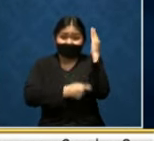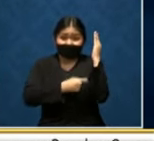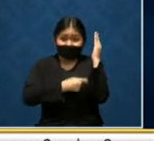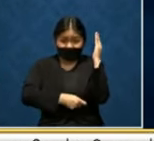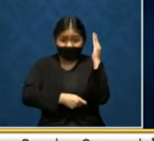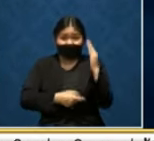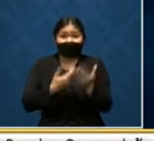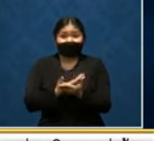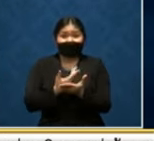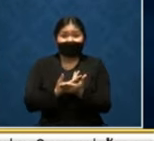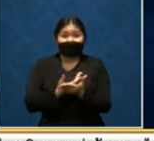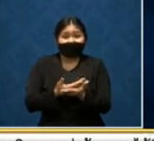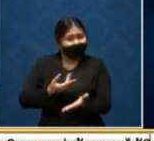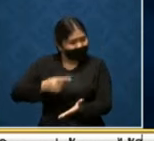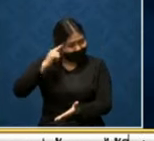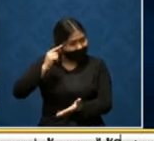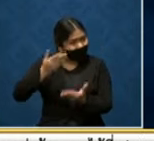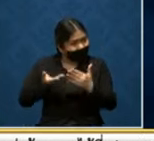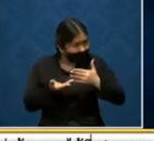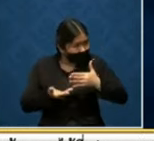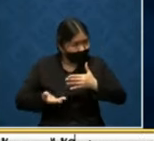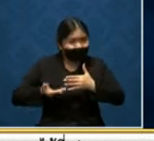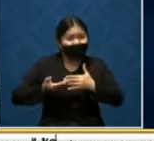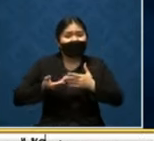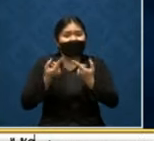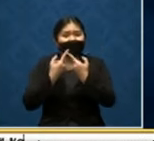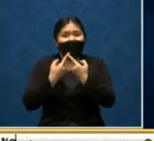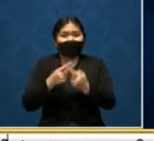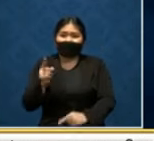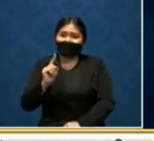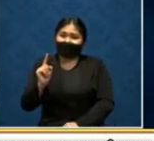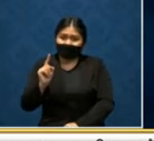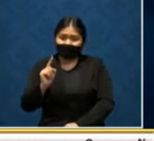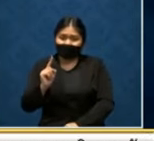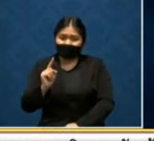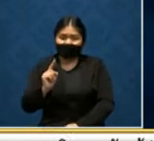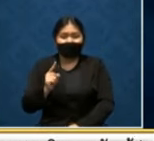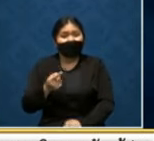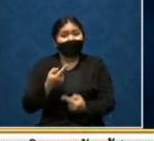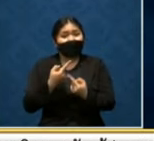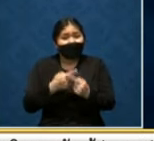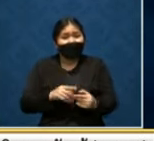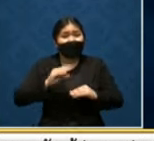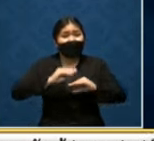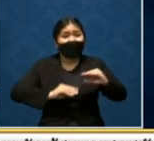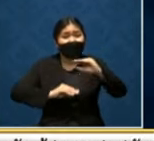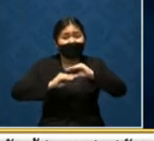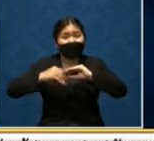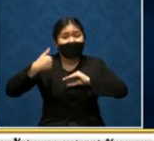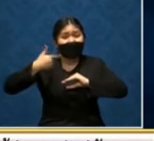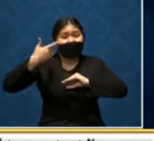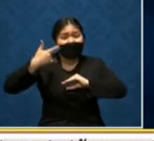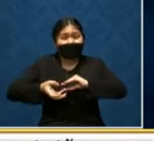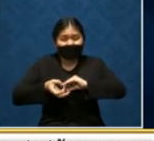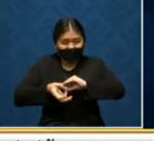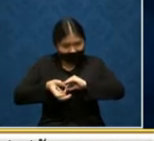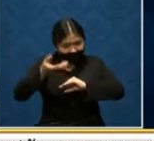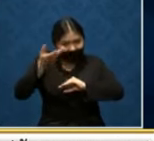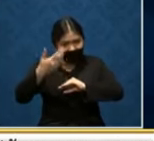ยางก็คงจะดีขึ้นแต่ถ้าประธานเชื่อไหมครับว่าว่าหลังจากมีโครงการได้ไม่นาน